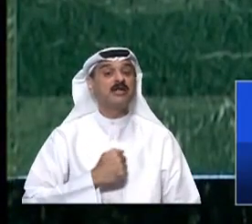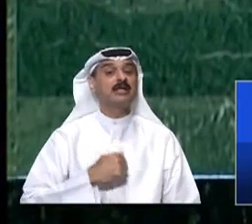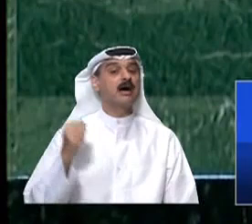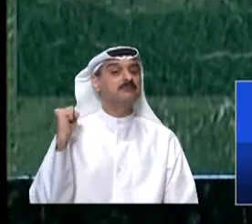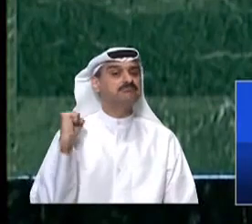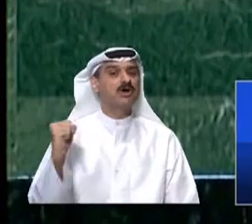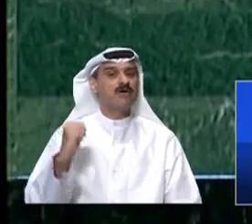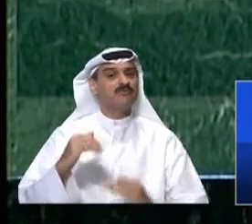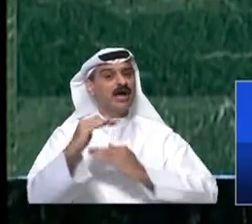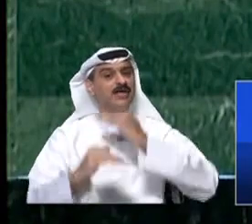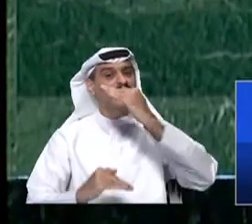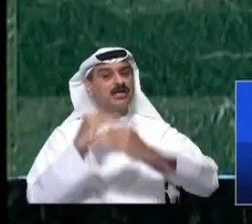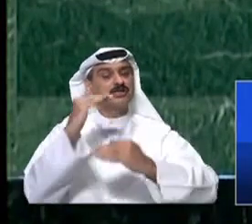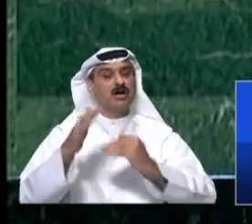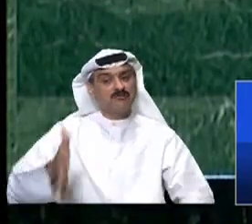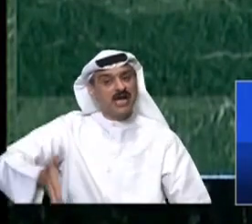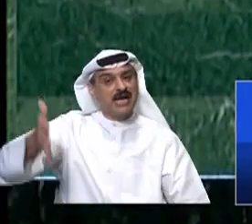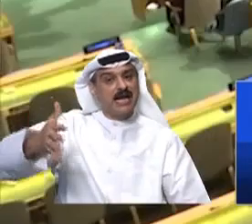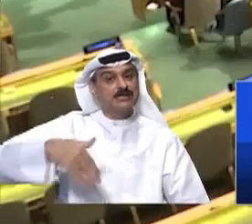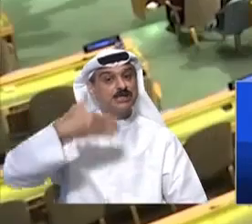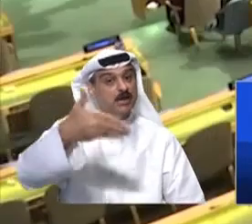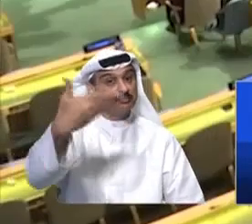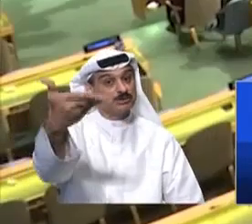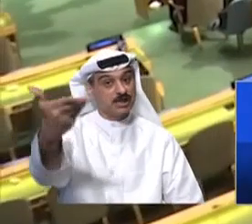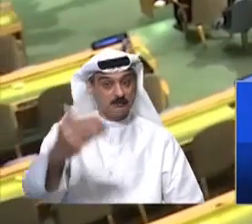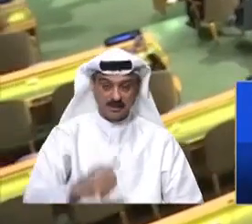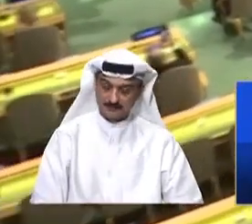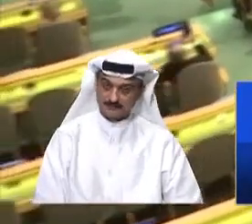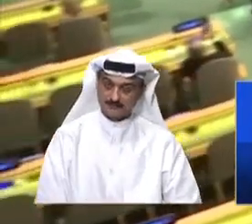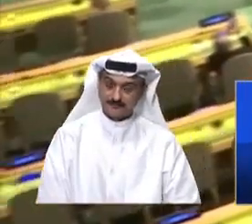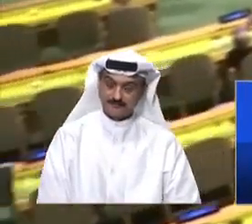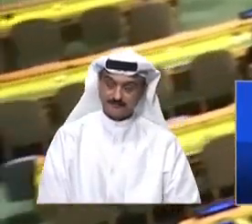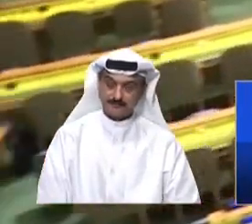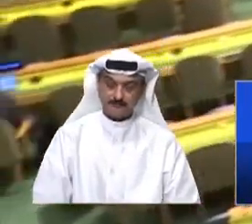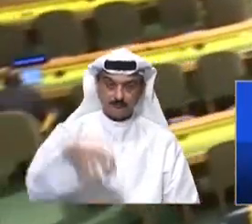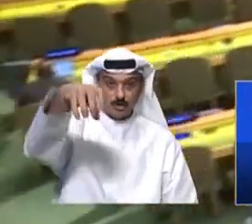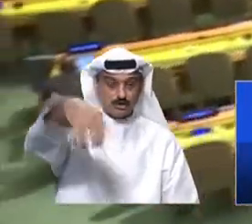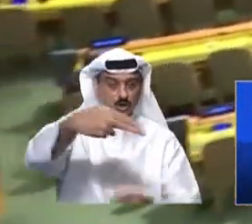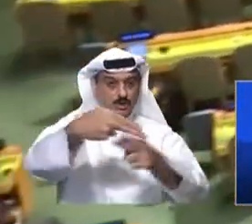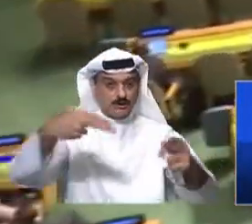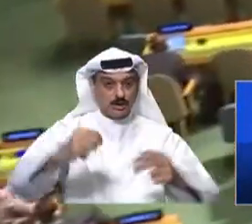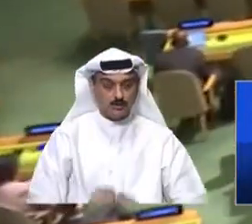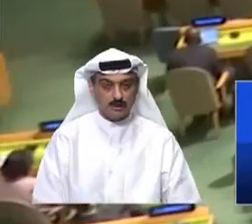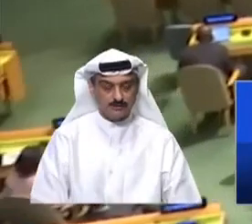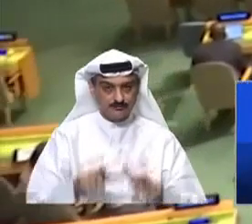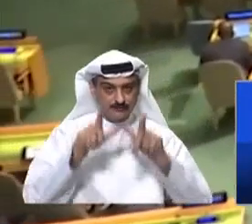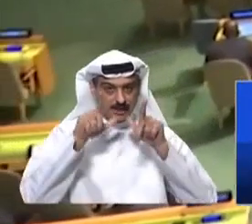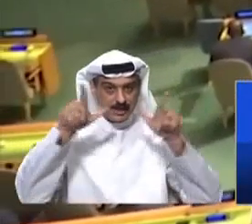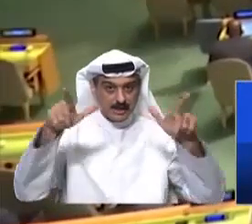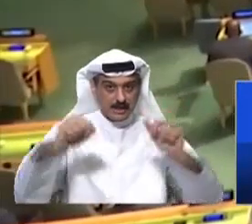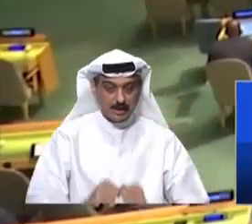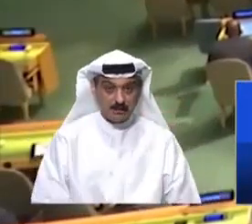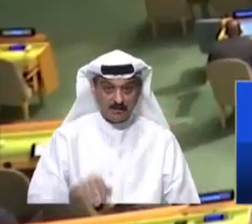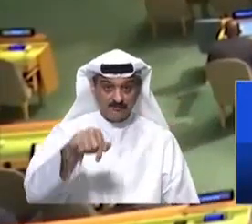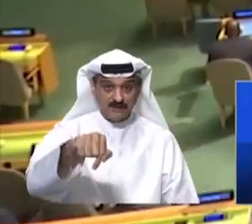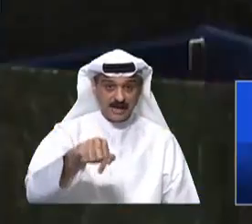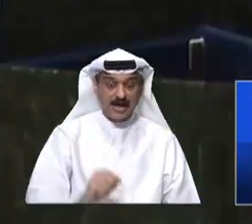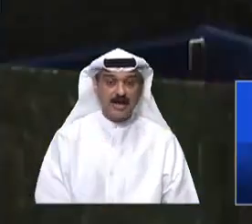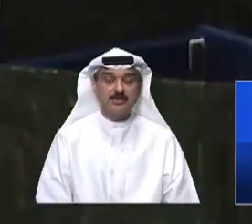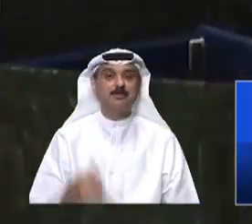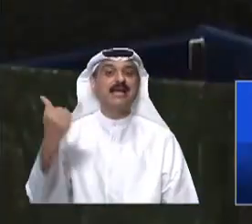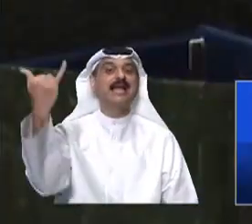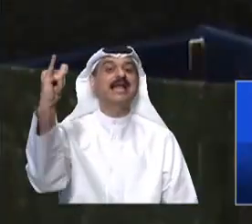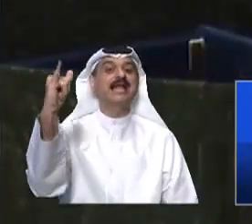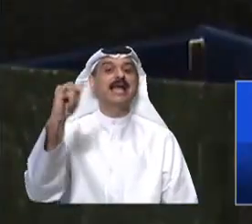المستدامة للأجيال جميعا. وألقت دولة الكويت كلمة بالنيابة عن المجموعة العربية في